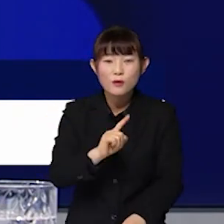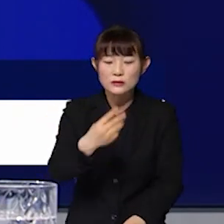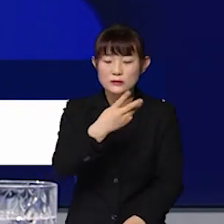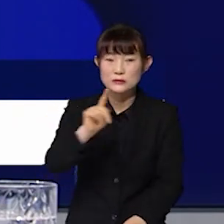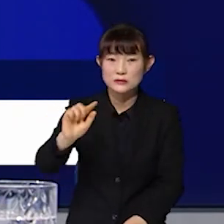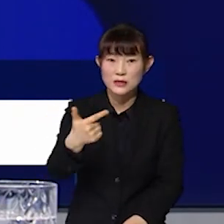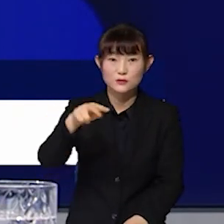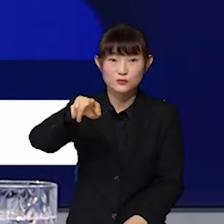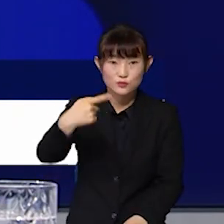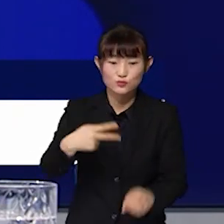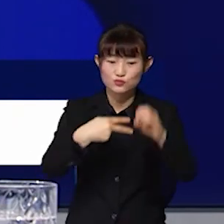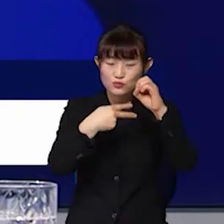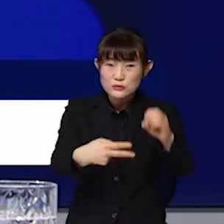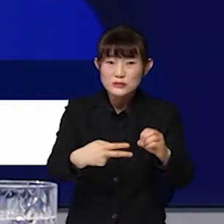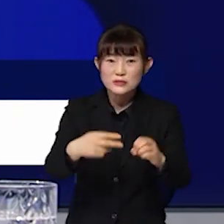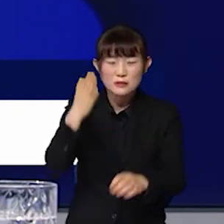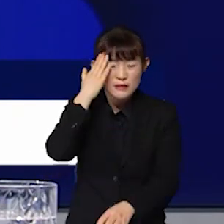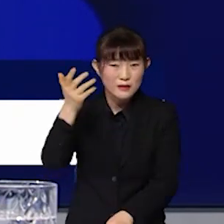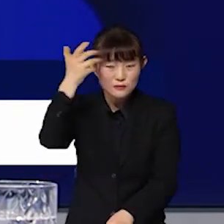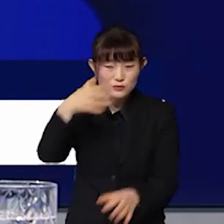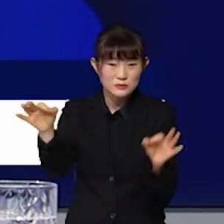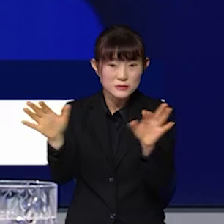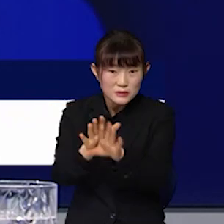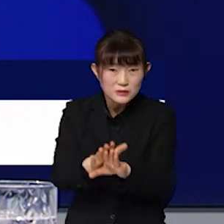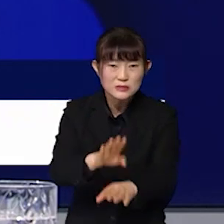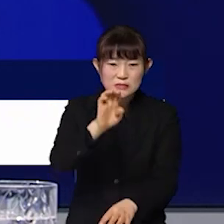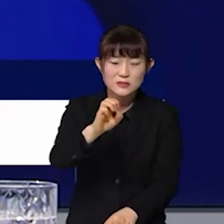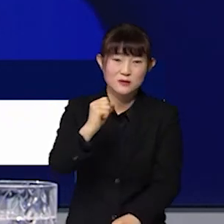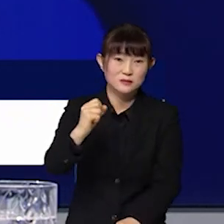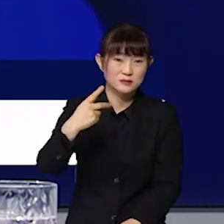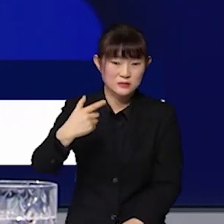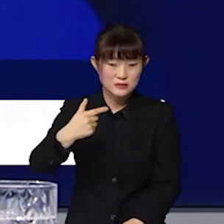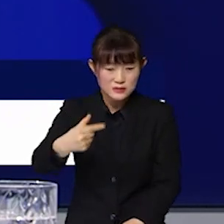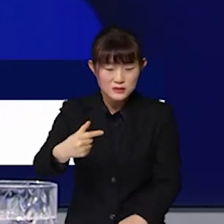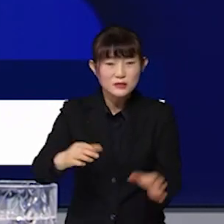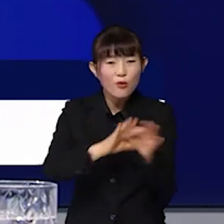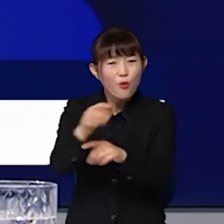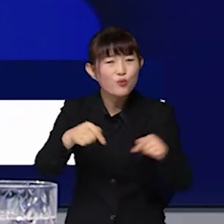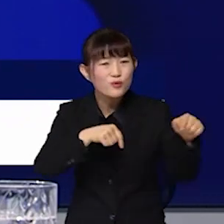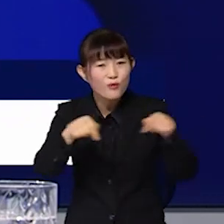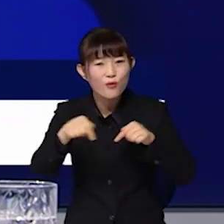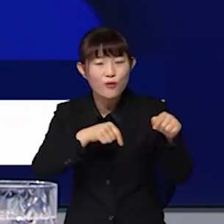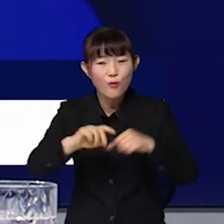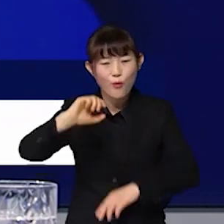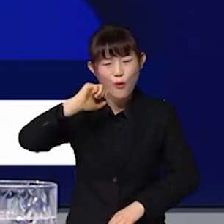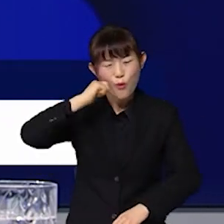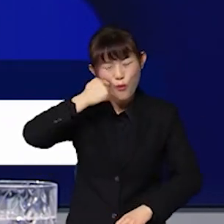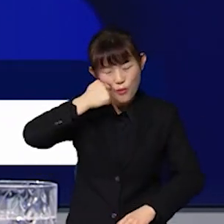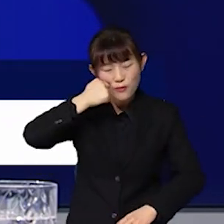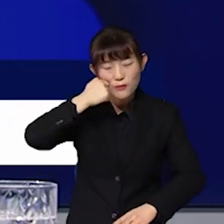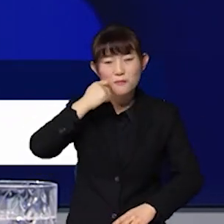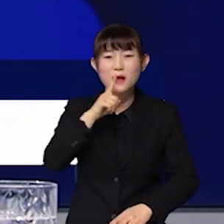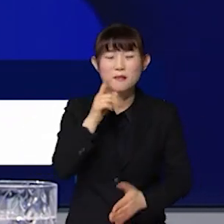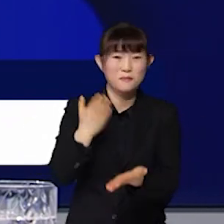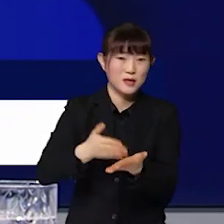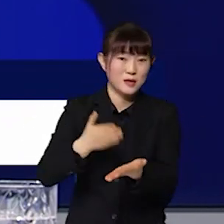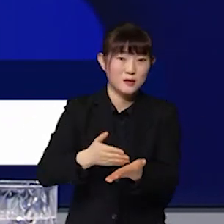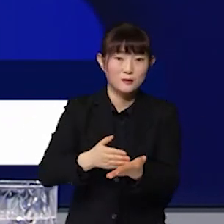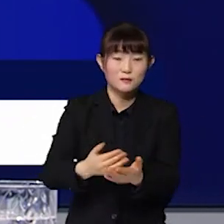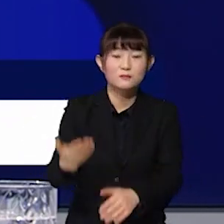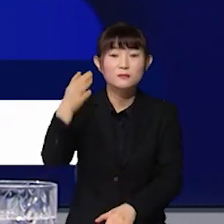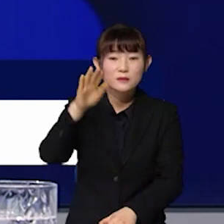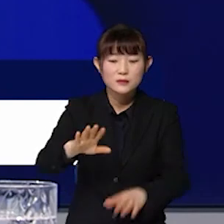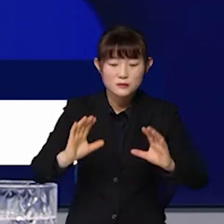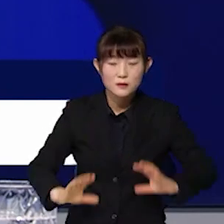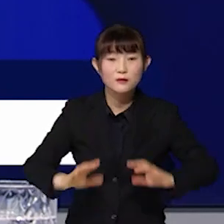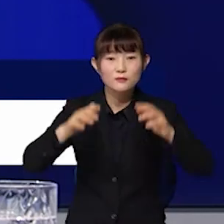탄소 중립이니 탄소재론이 기후변환이 뭐 esg 경이나 알 듯 말듯하게 굉장히 어려운 얘기들이 많은데요 이거는